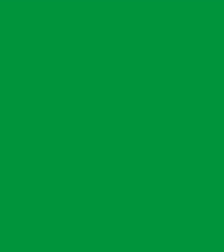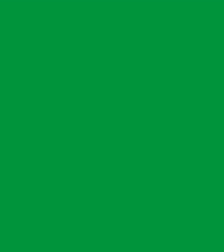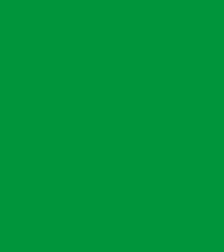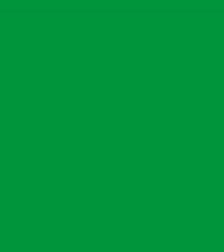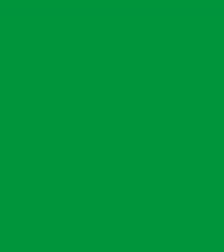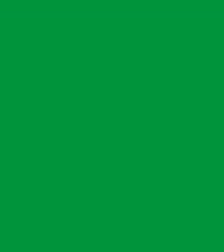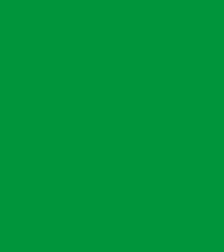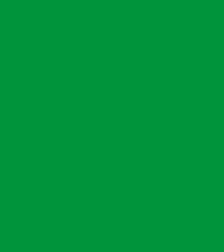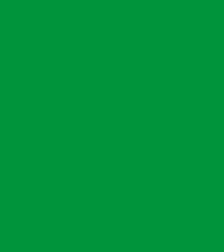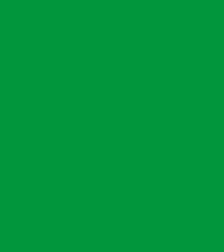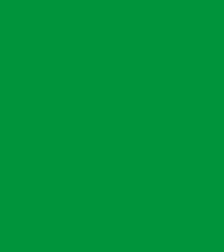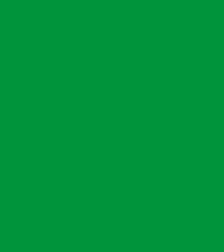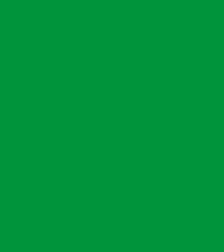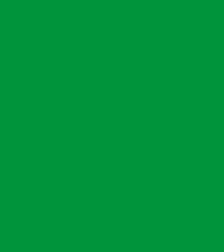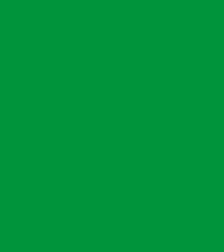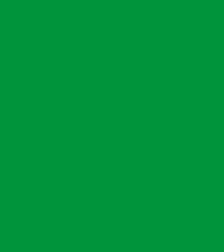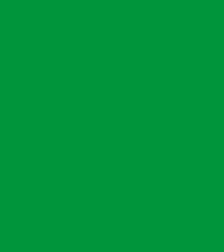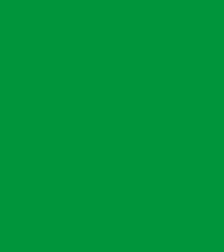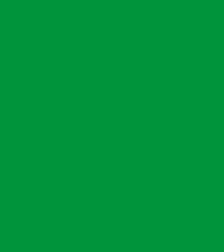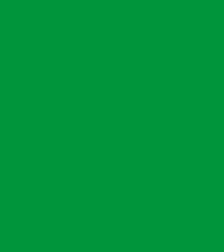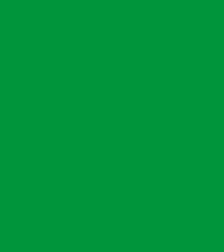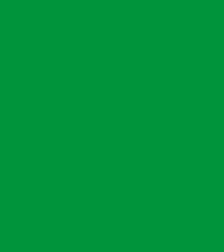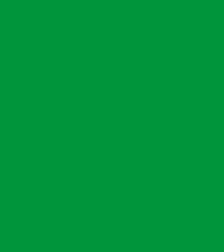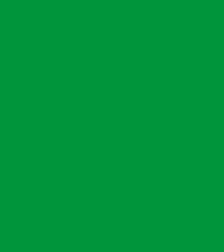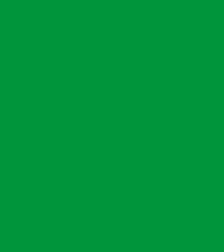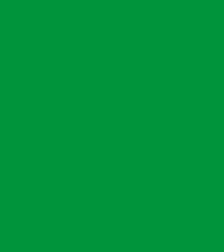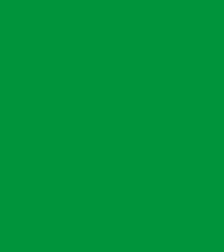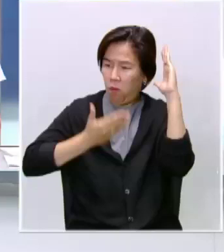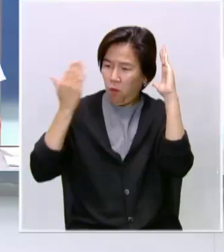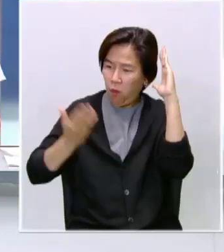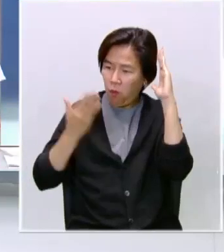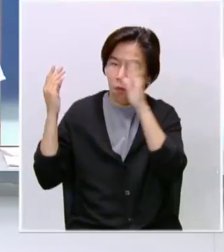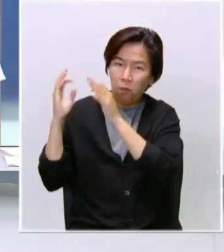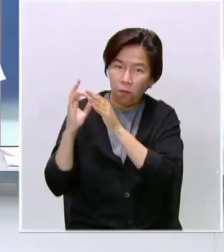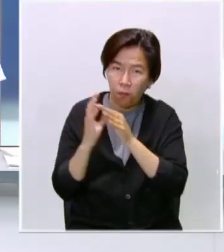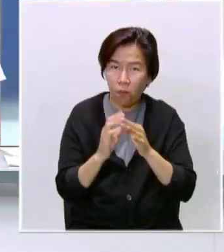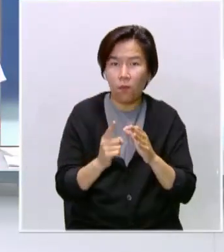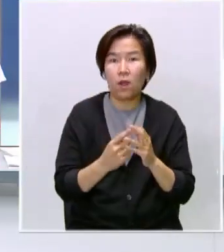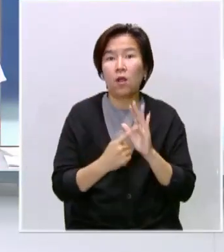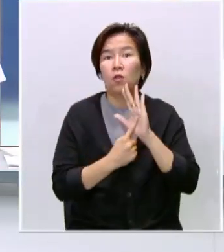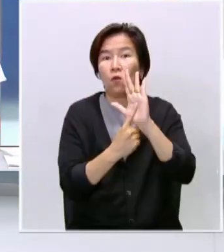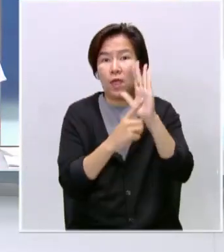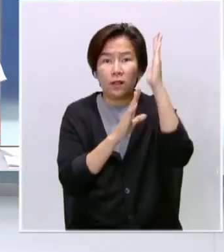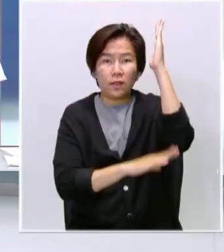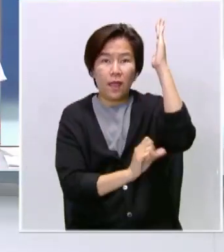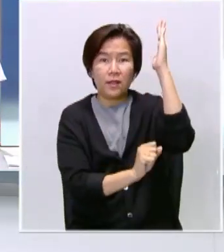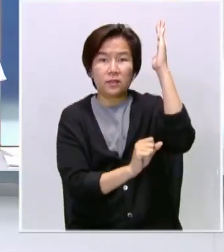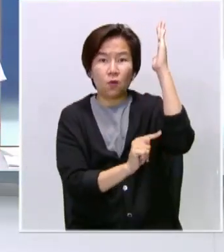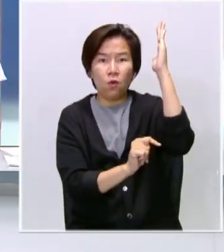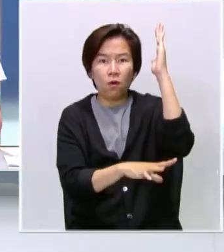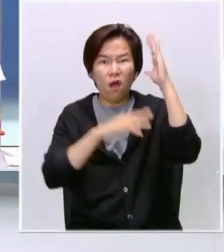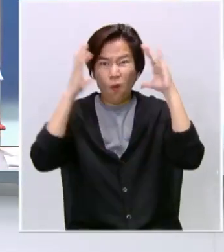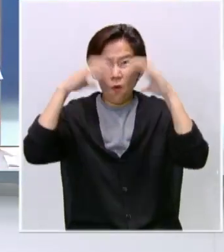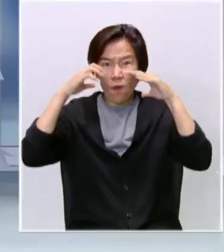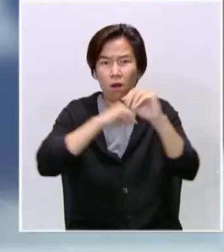สั่งง่ายส่งถึงที่เหมือนมี 7-Eleven ในมือคุณ 7 Delivery อย่างที่จังหวัดสตูลค่ะก็เตรียมรับมือกับฝนต